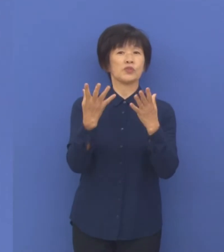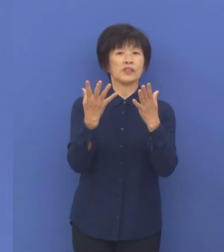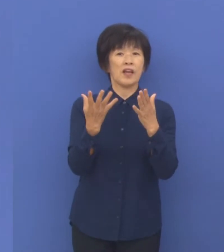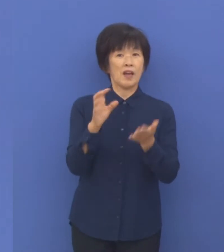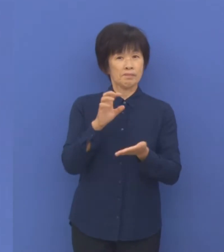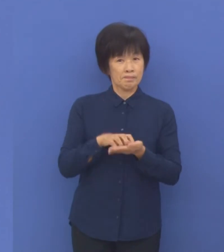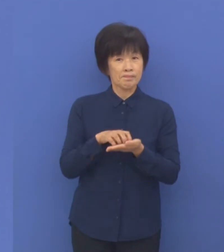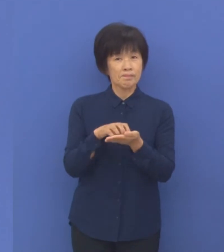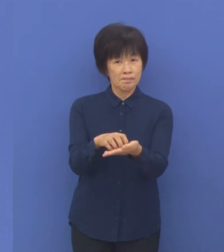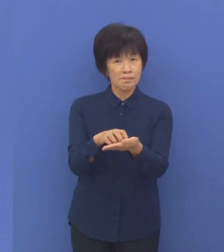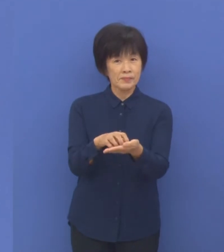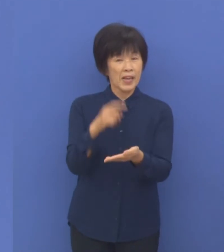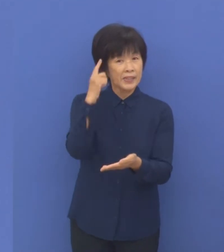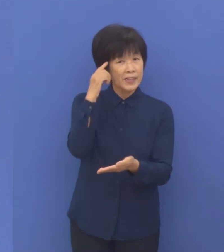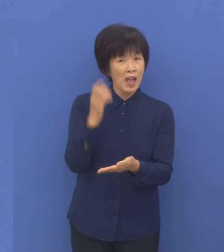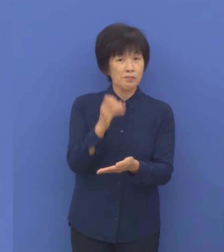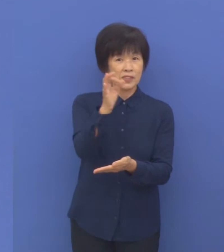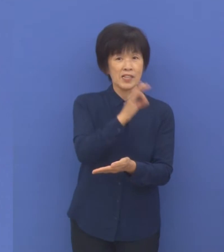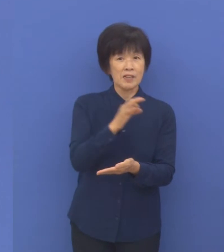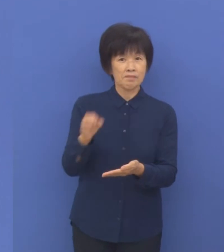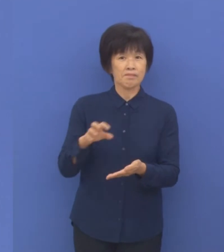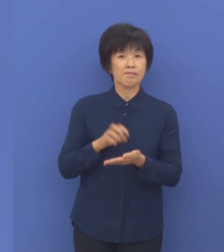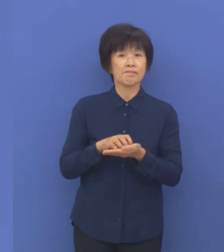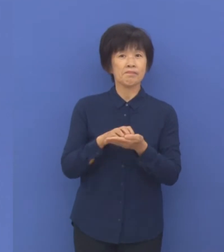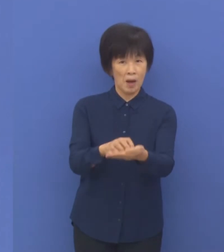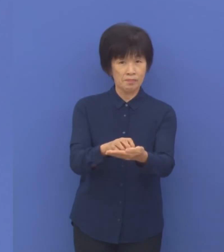記念品を贈呈します